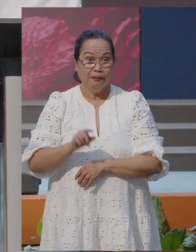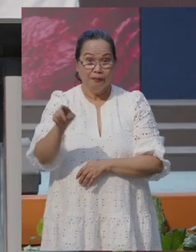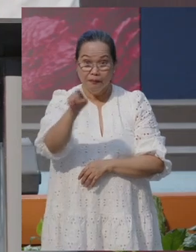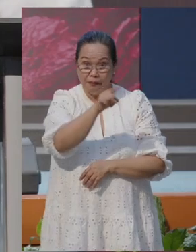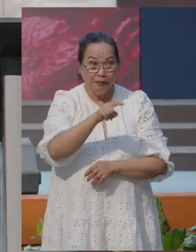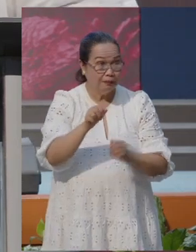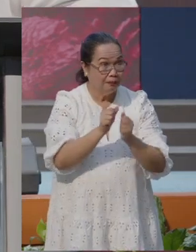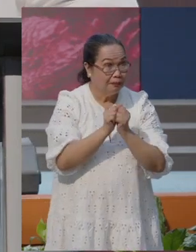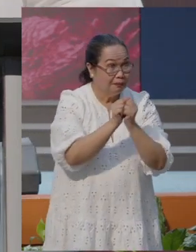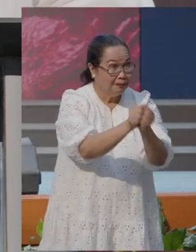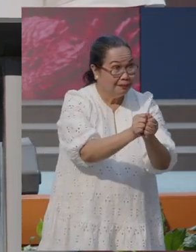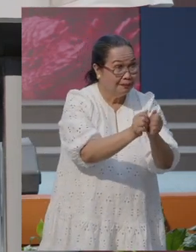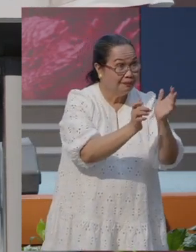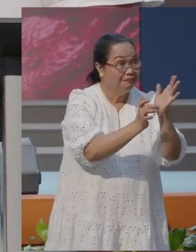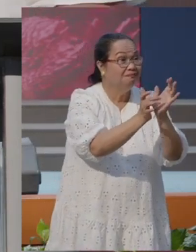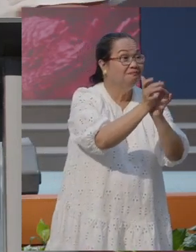doon?